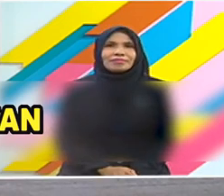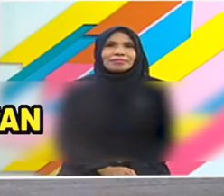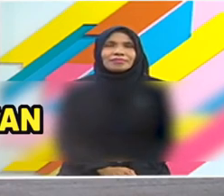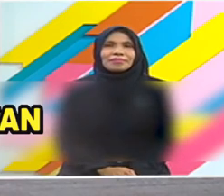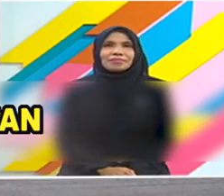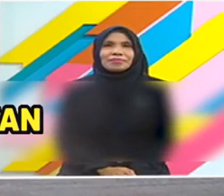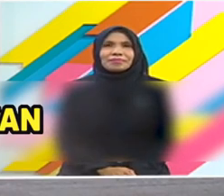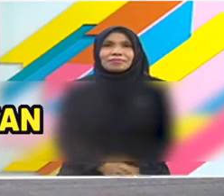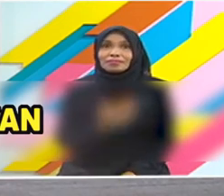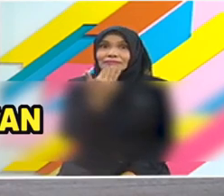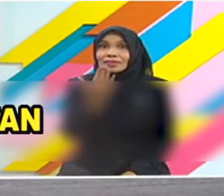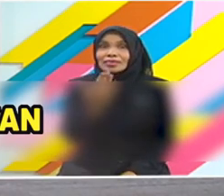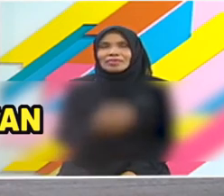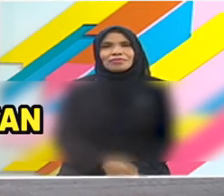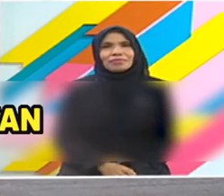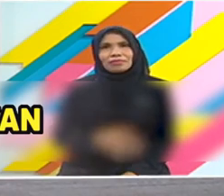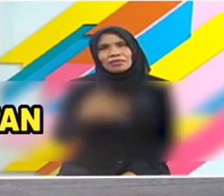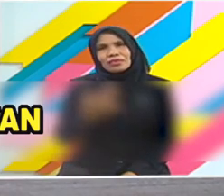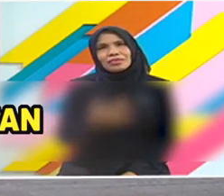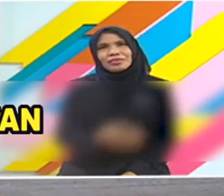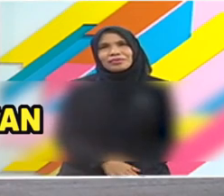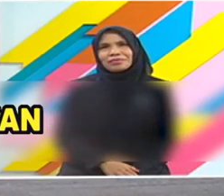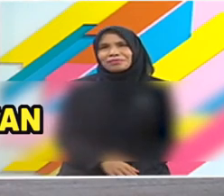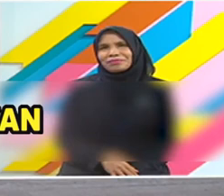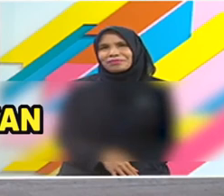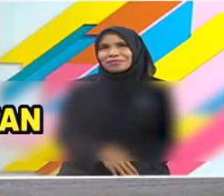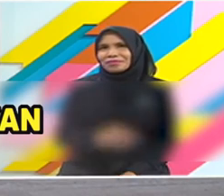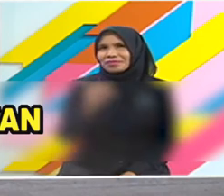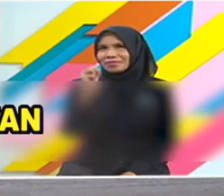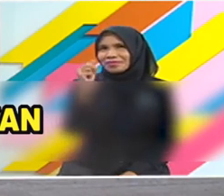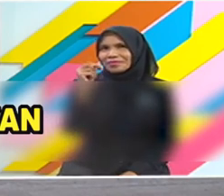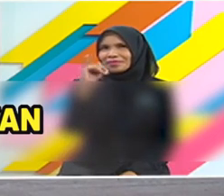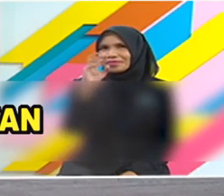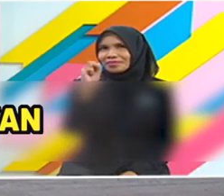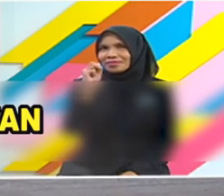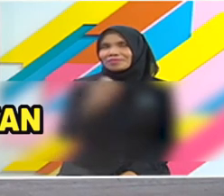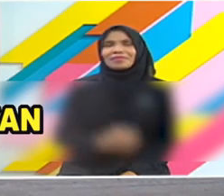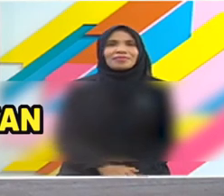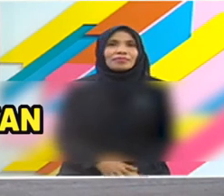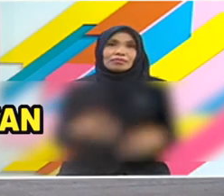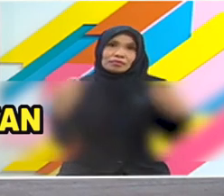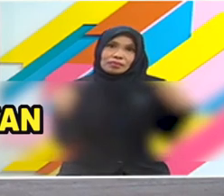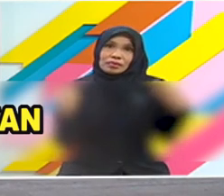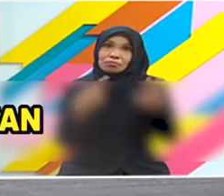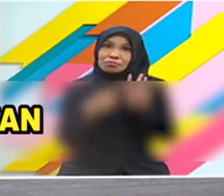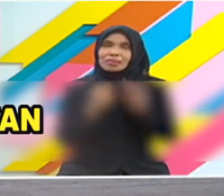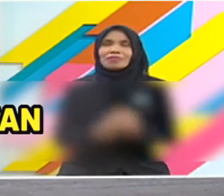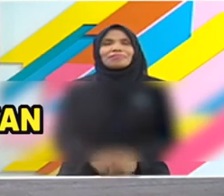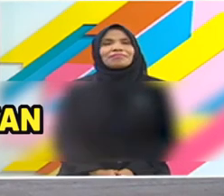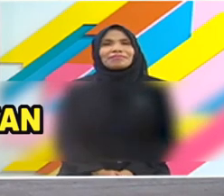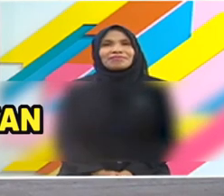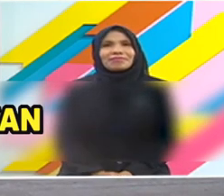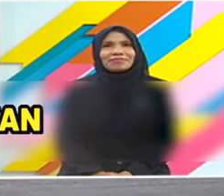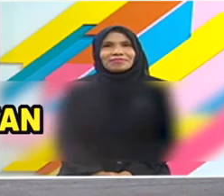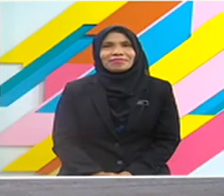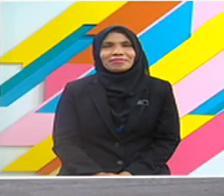Lagi? Okey. Ada rasa manis, ada rasa masam, ada rasa masin dan juga pahit. Okey, sempurna jawapan.